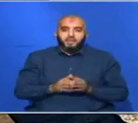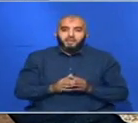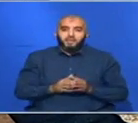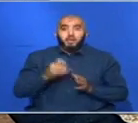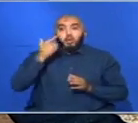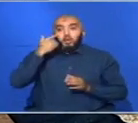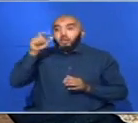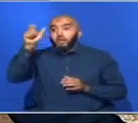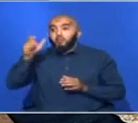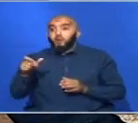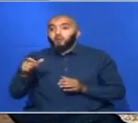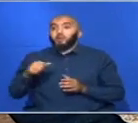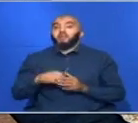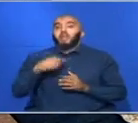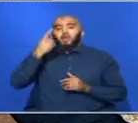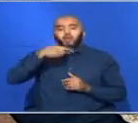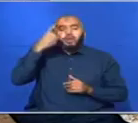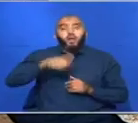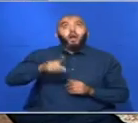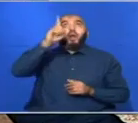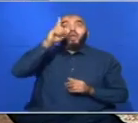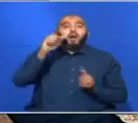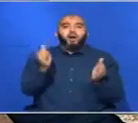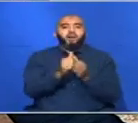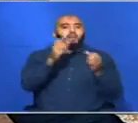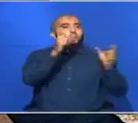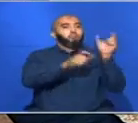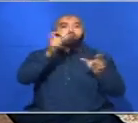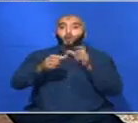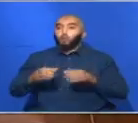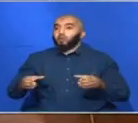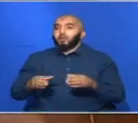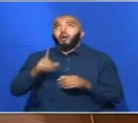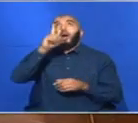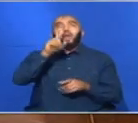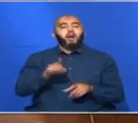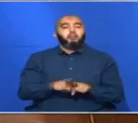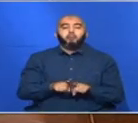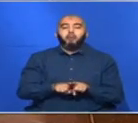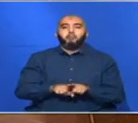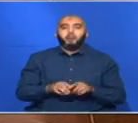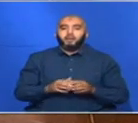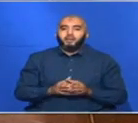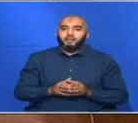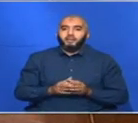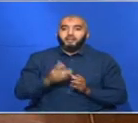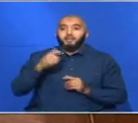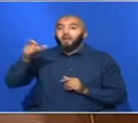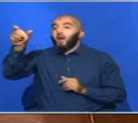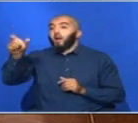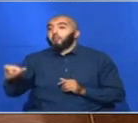ذكرته في ملا خير منه وعندما يذكرك المولى عز وجل في ملائه الاعلى